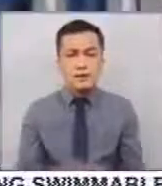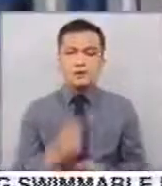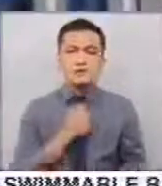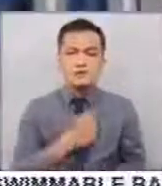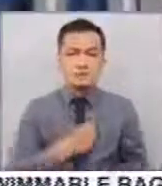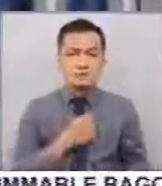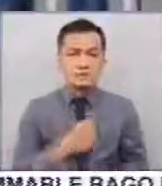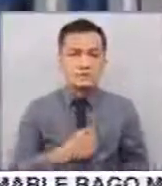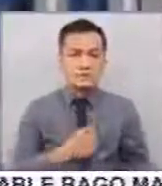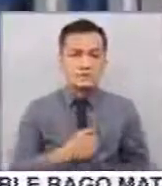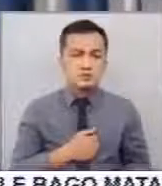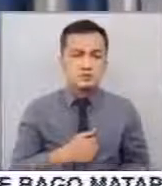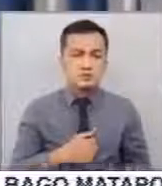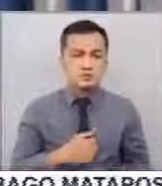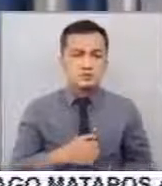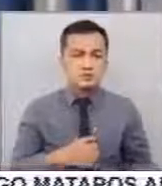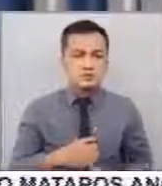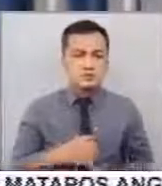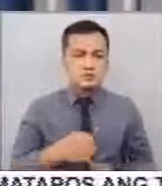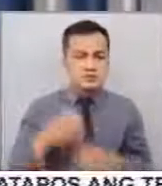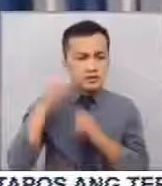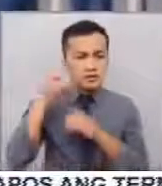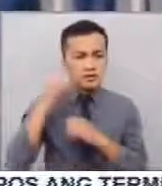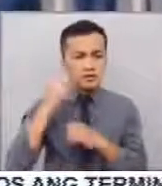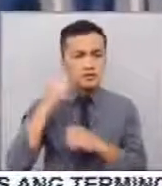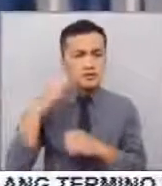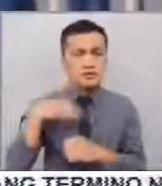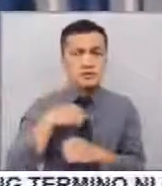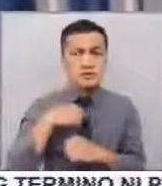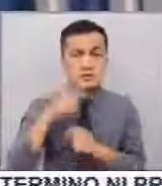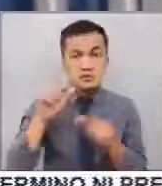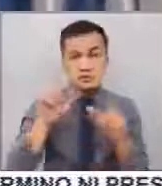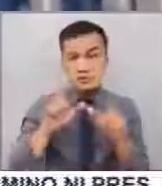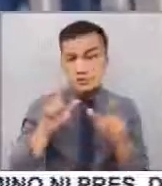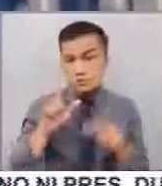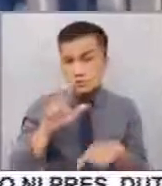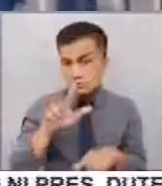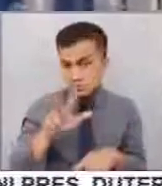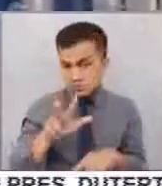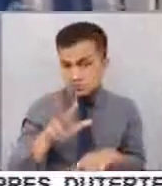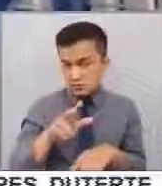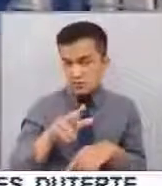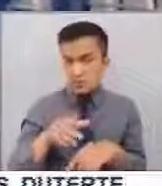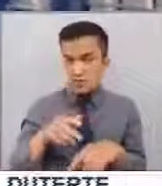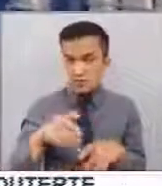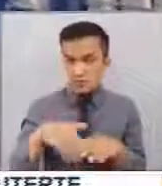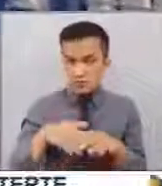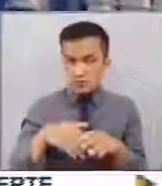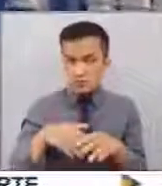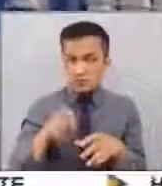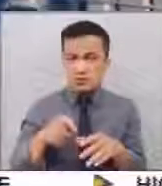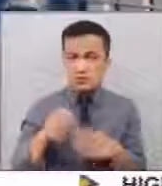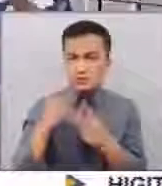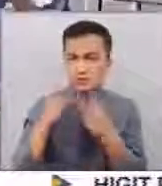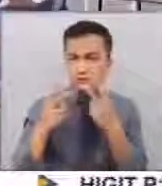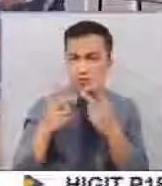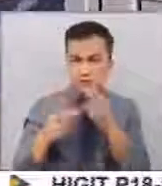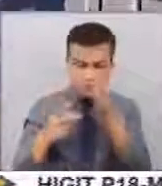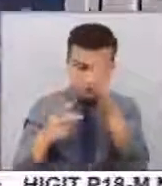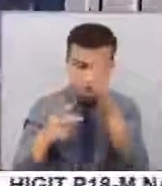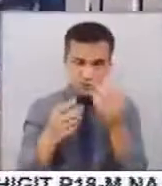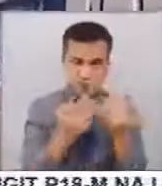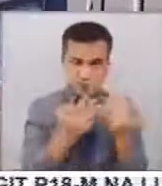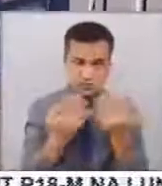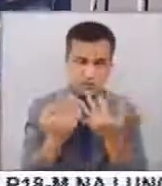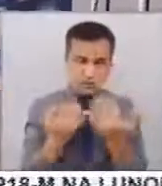Na-expect namin kasi level 3 na, so mas maluwag na dapat. Tsaka kasi dadalaw kami sa father namin, birthday kasi ngayon. Wala